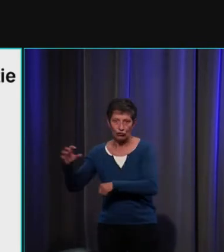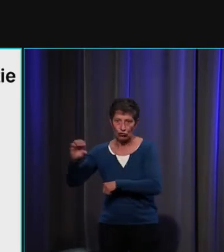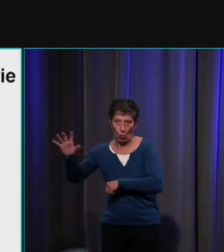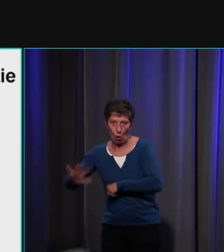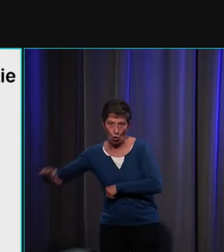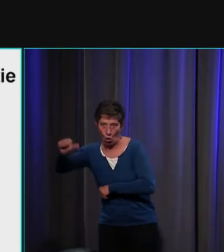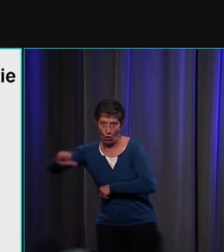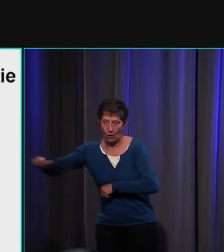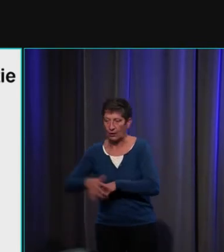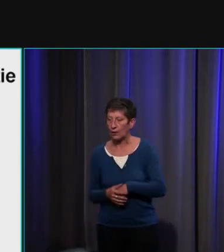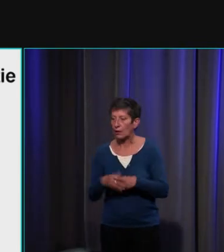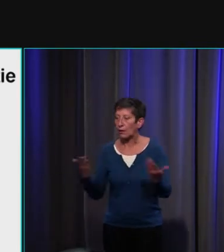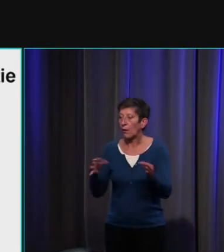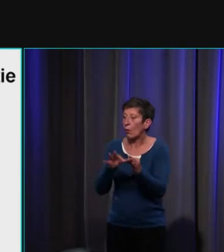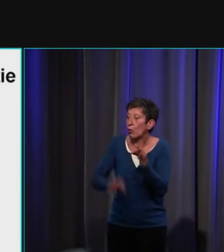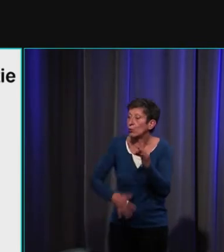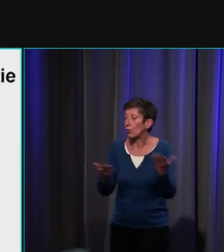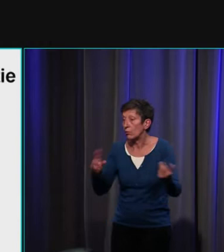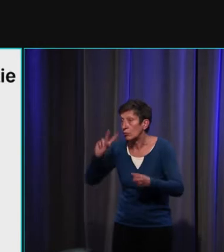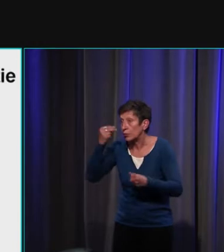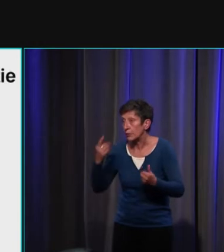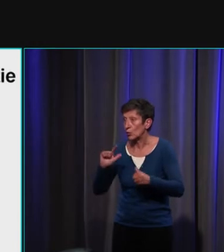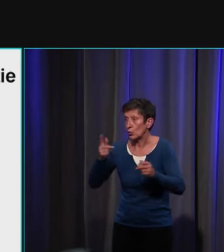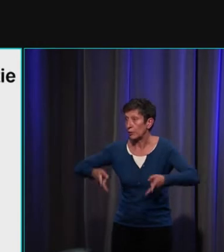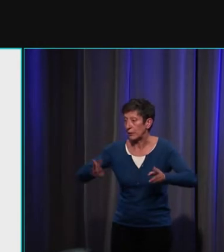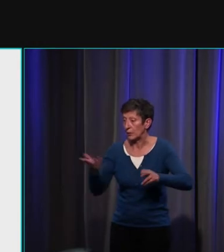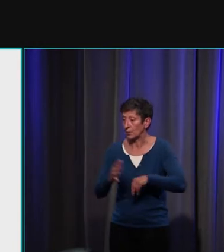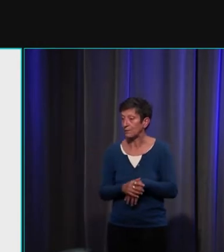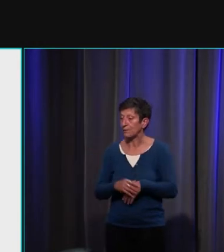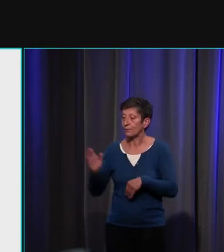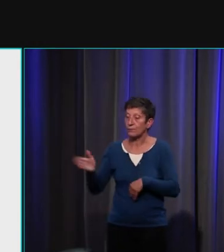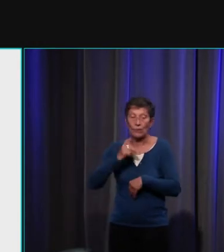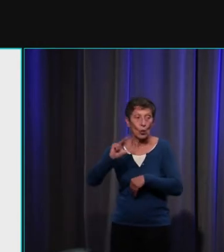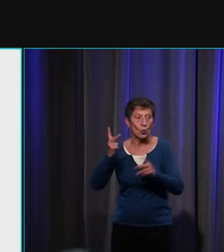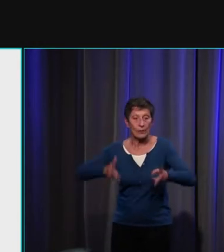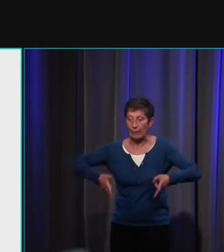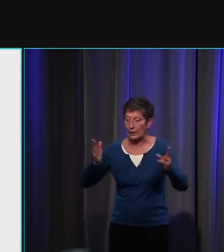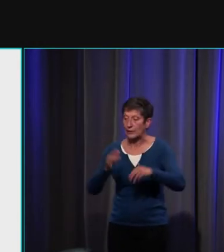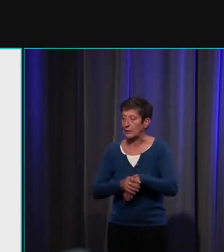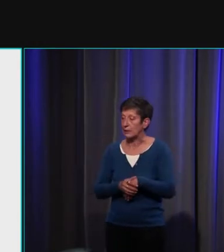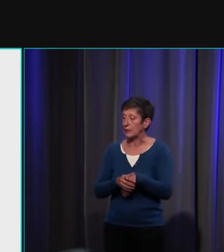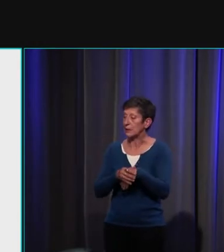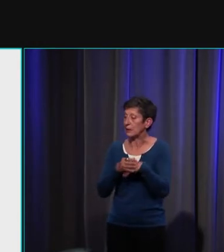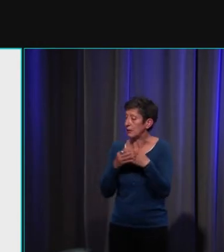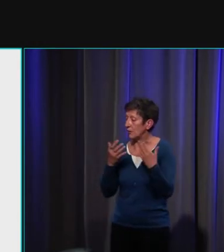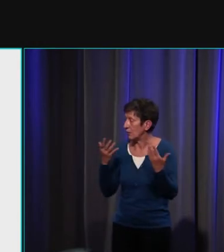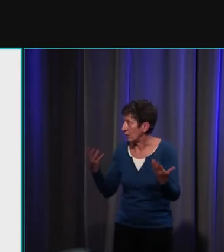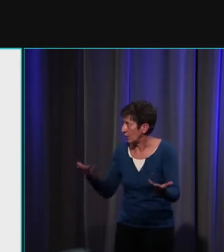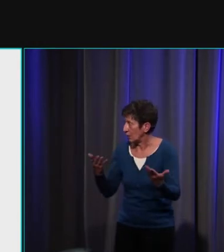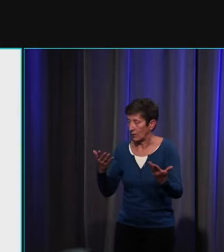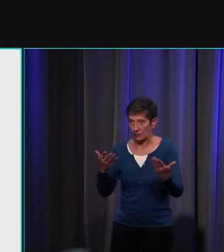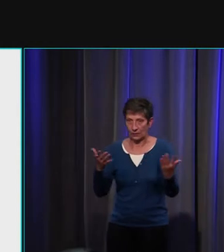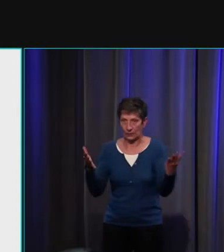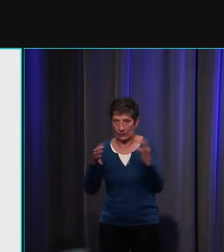la conclusion vous l'avez conclut comprise pour la deuxième partie la troisième partie c'était les rapports très complexes entre la